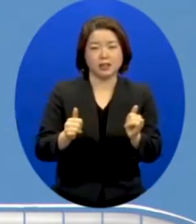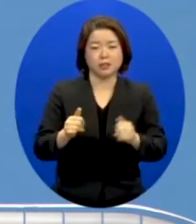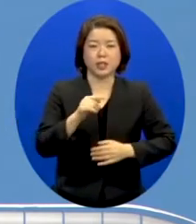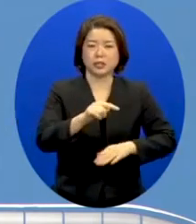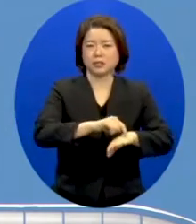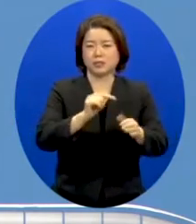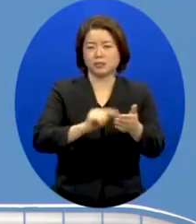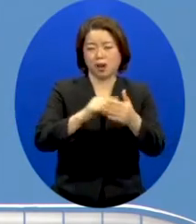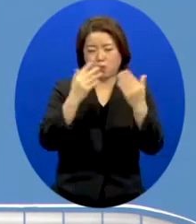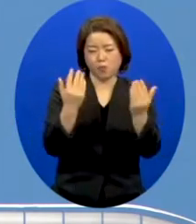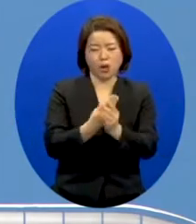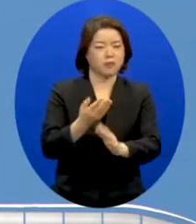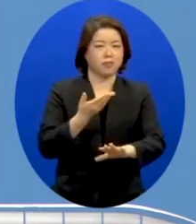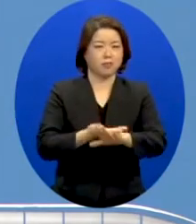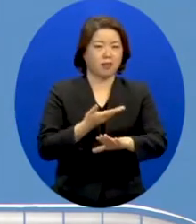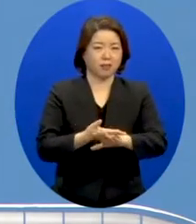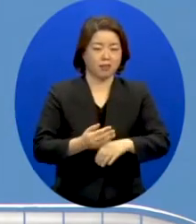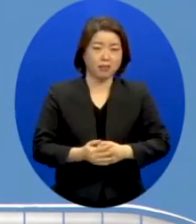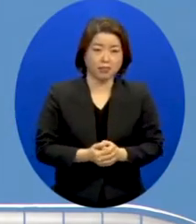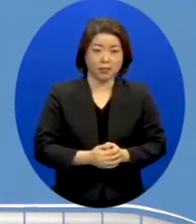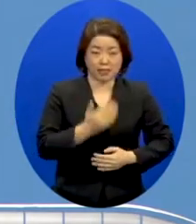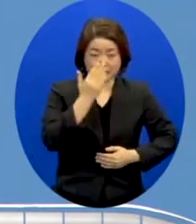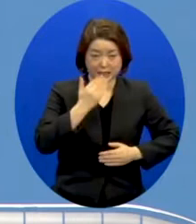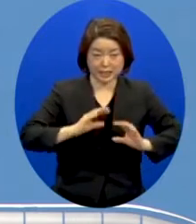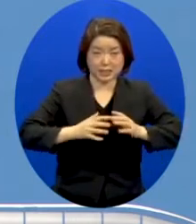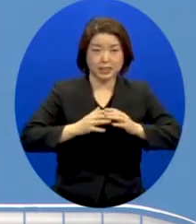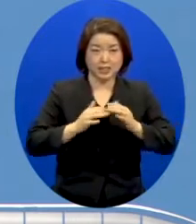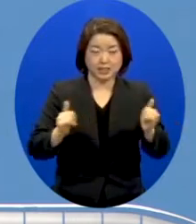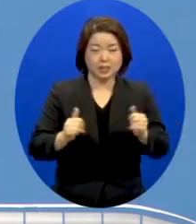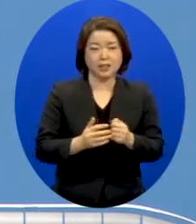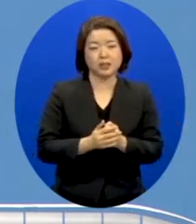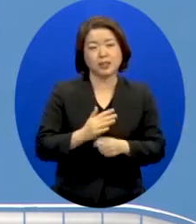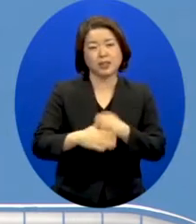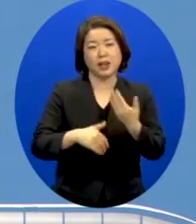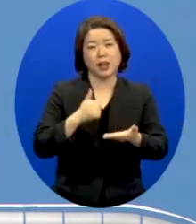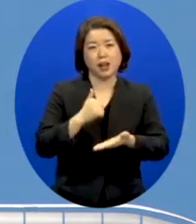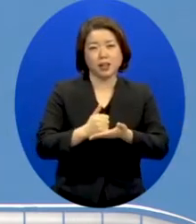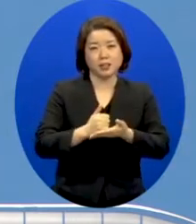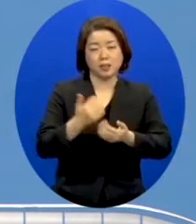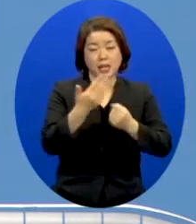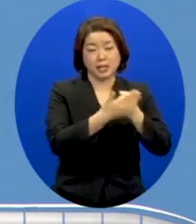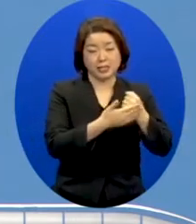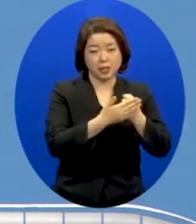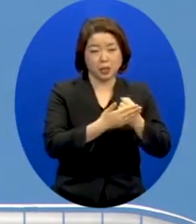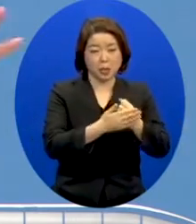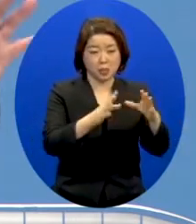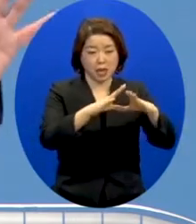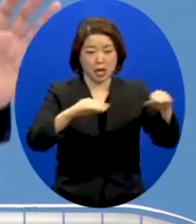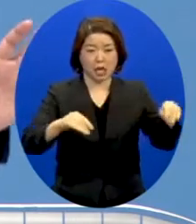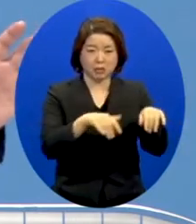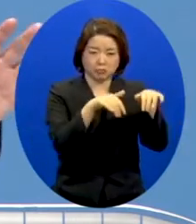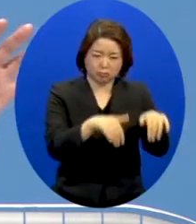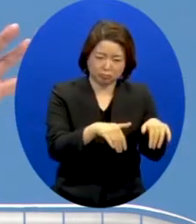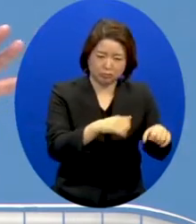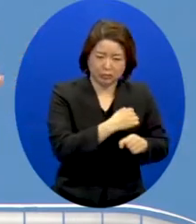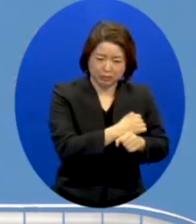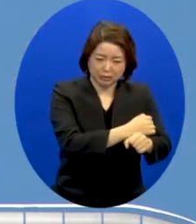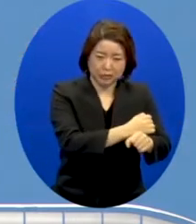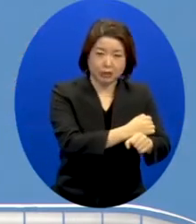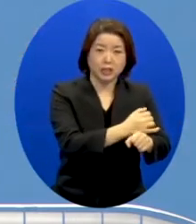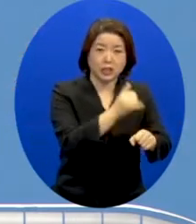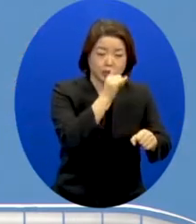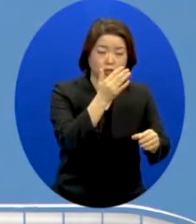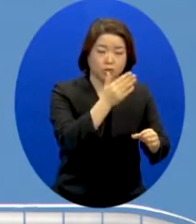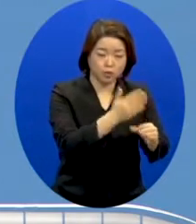완전히 다릅니다 이스라엘 백성이 하나님의 은혜로 애굽의 종살이 하다가 출애굽을 했습니다